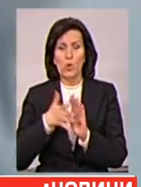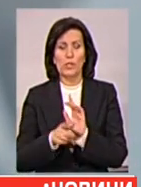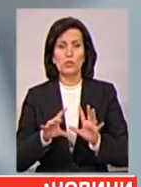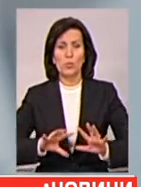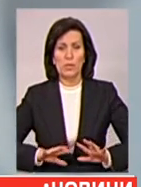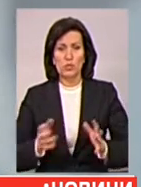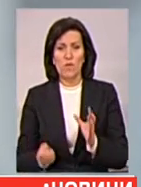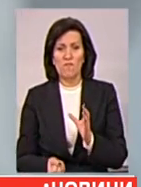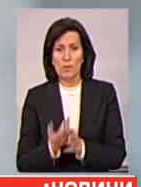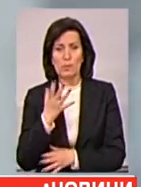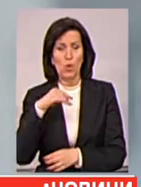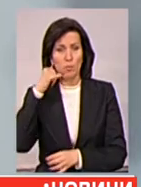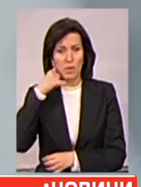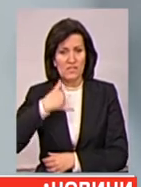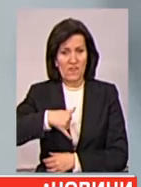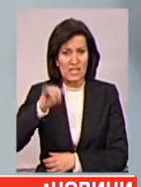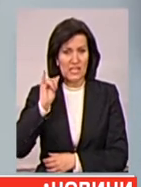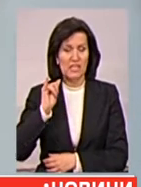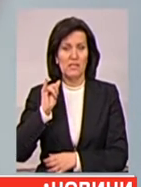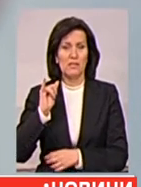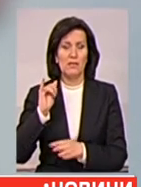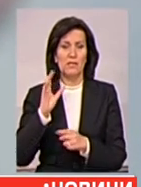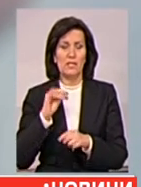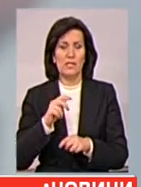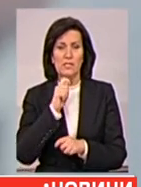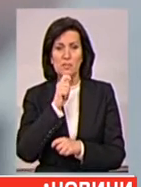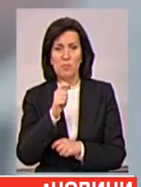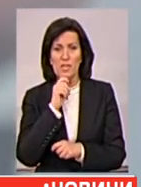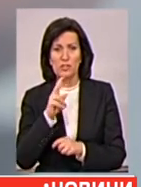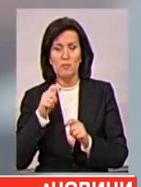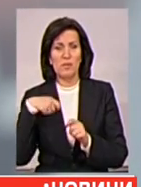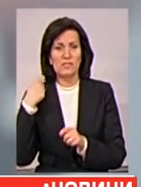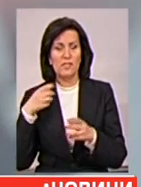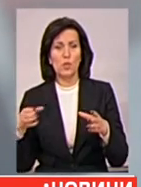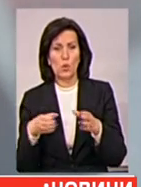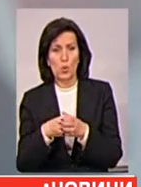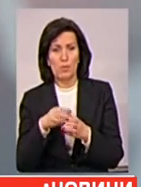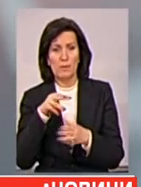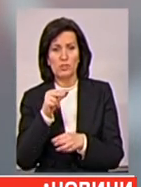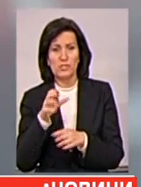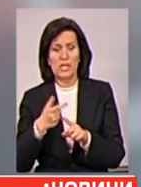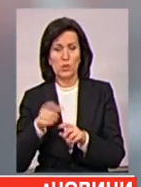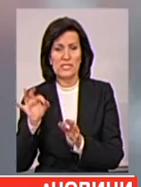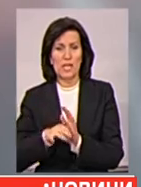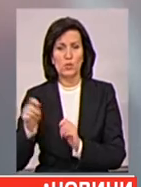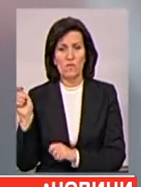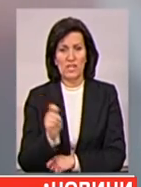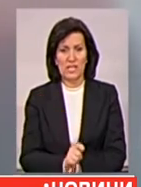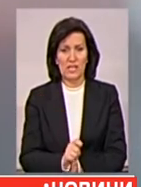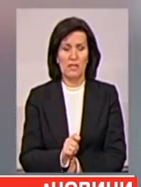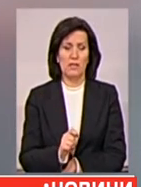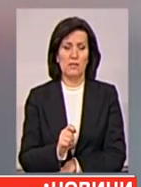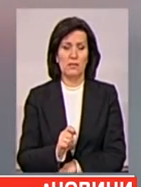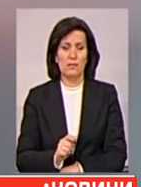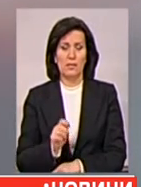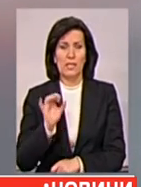произошел выброс, он позвонил горному диспетчеру. Диспетчер позвонил группе ВСЧ, которая сразу же выехала, это спасатели, группа